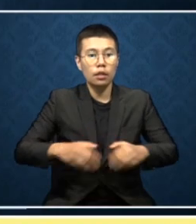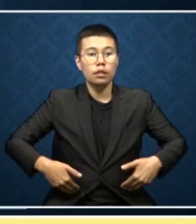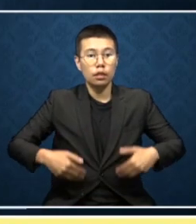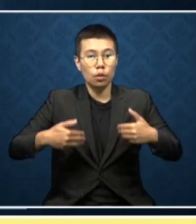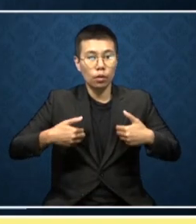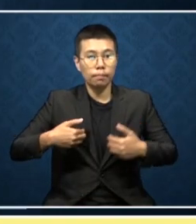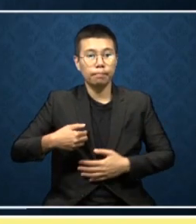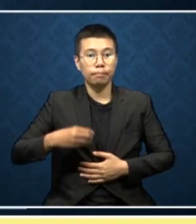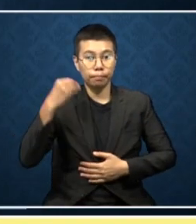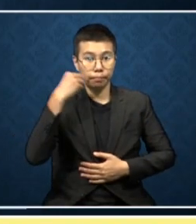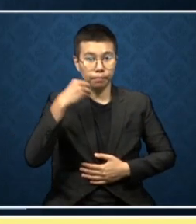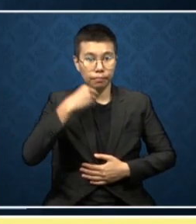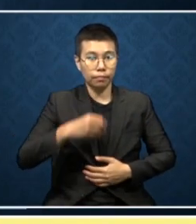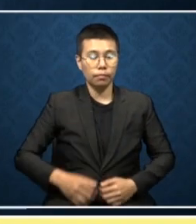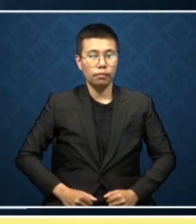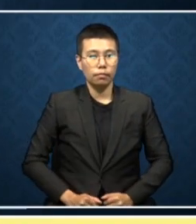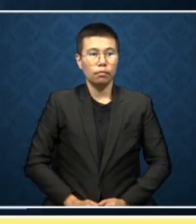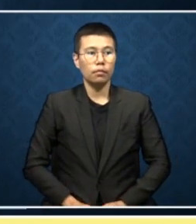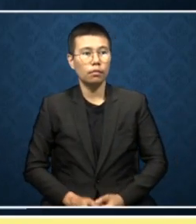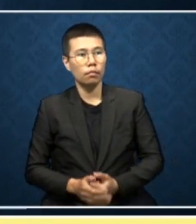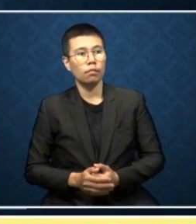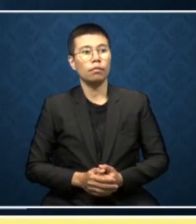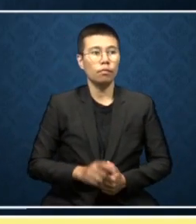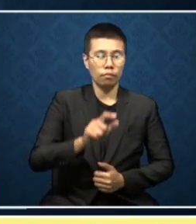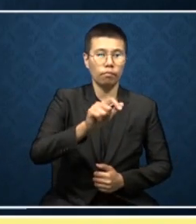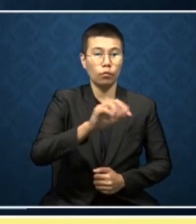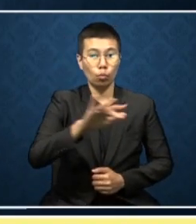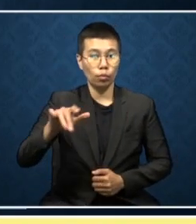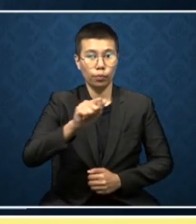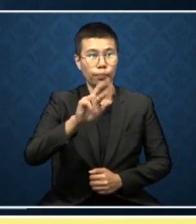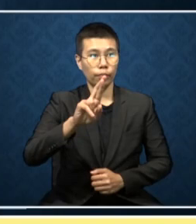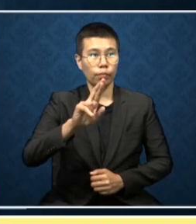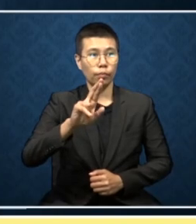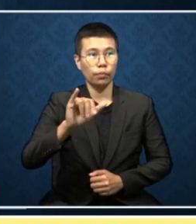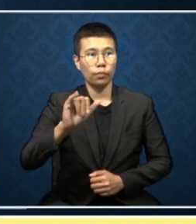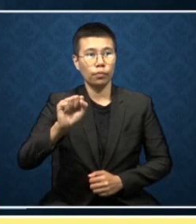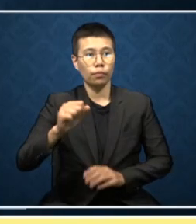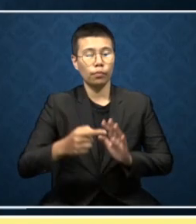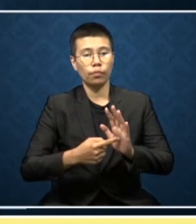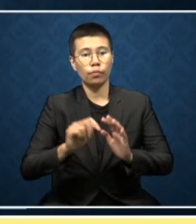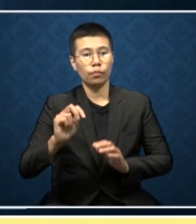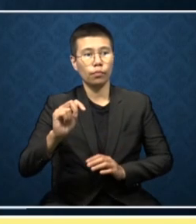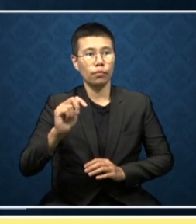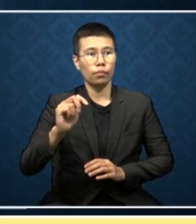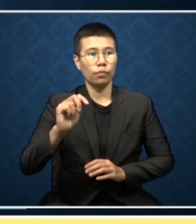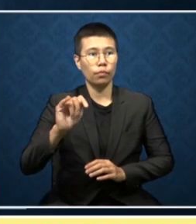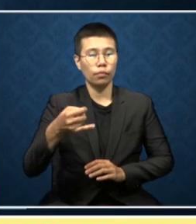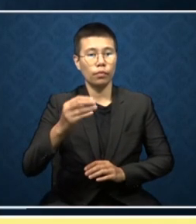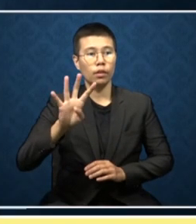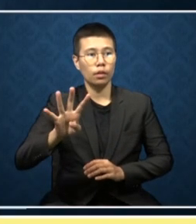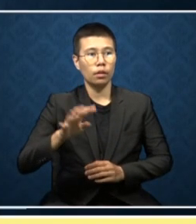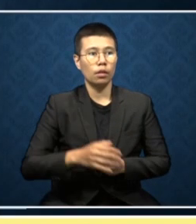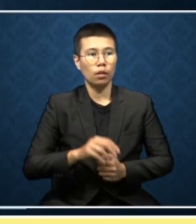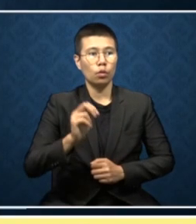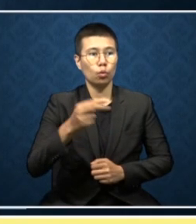สังคมดังนี้นะคะอริยสัจ 4ทุกข์สมุทัยนิโรธมรรคใช้ในการทำความเข้า